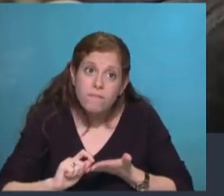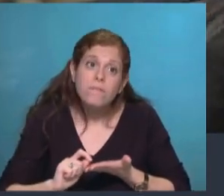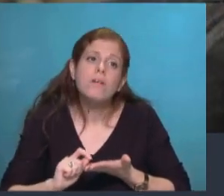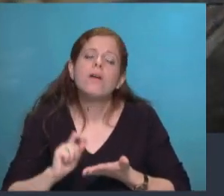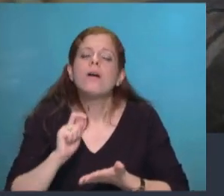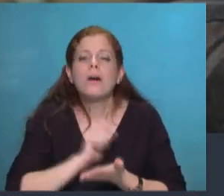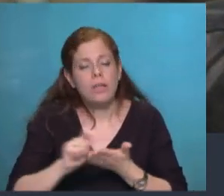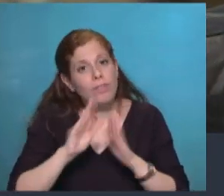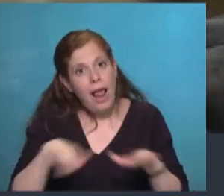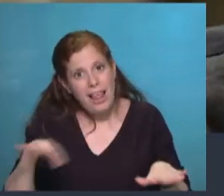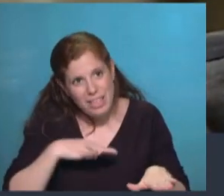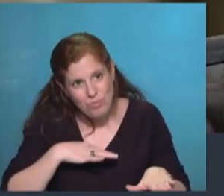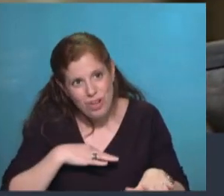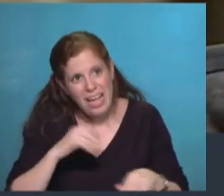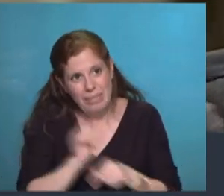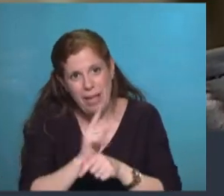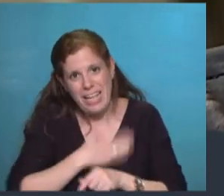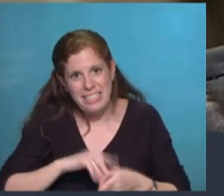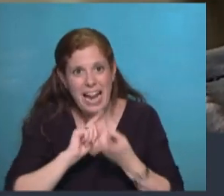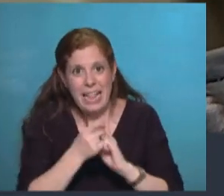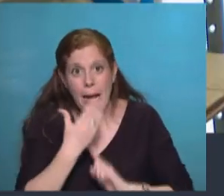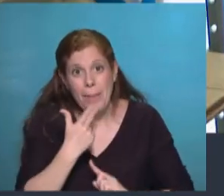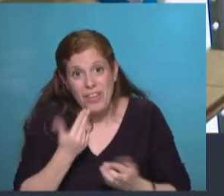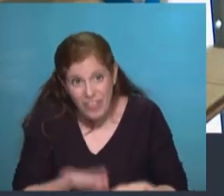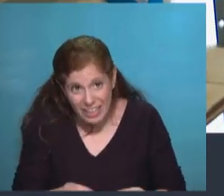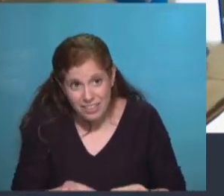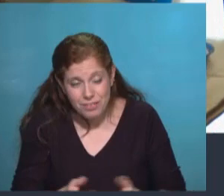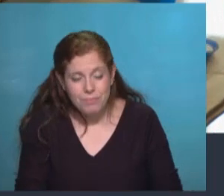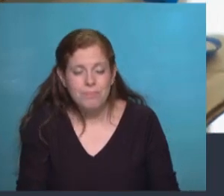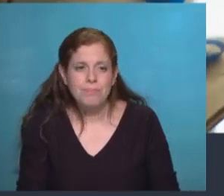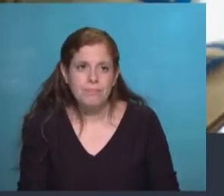כתבתי את זה לילדים שלי, אז מיד רציתי לתרגם את זה לעברית.